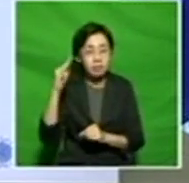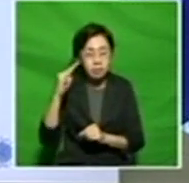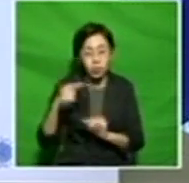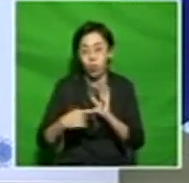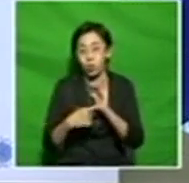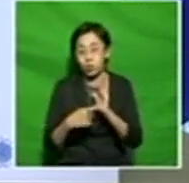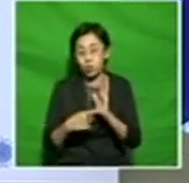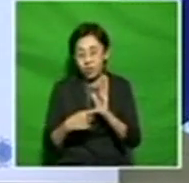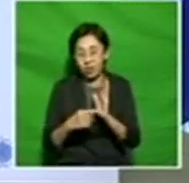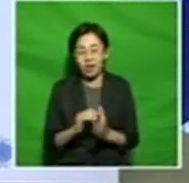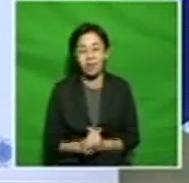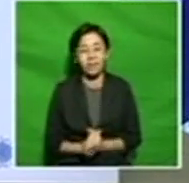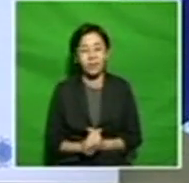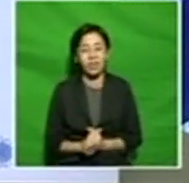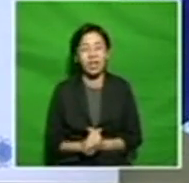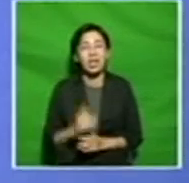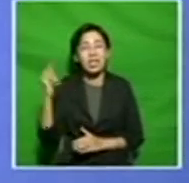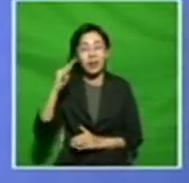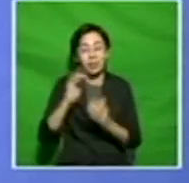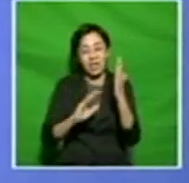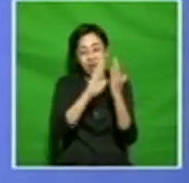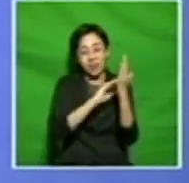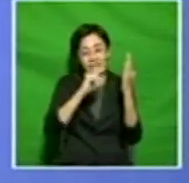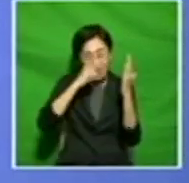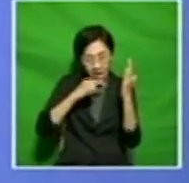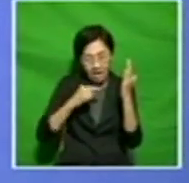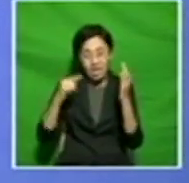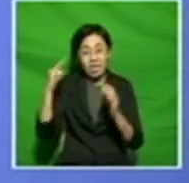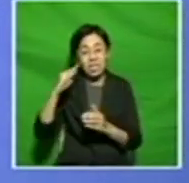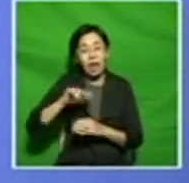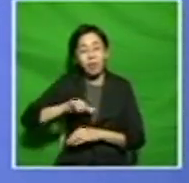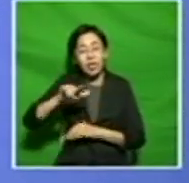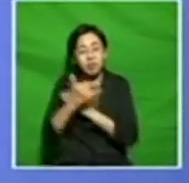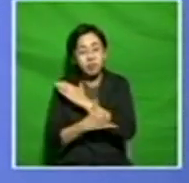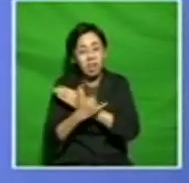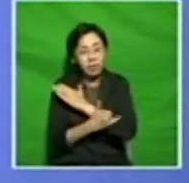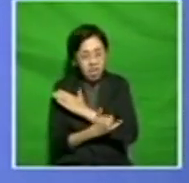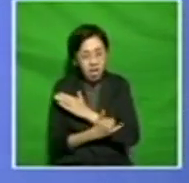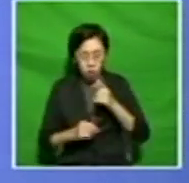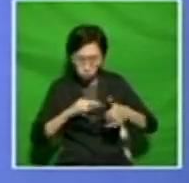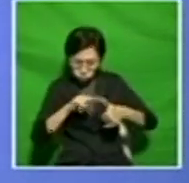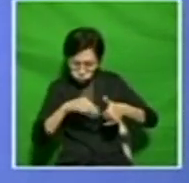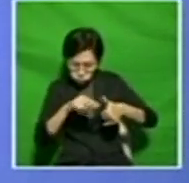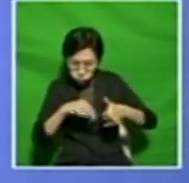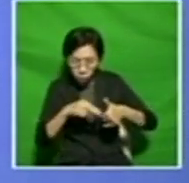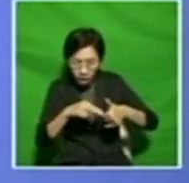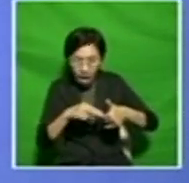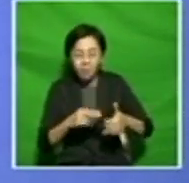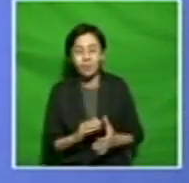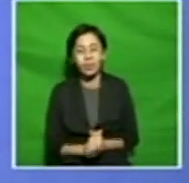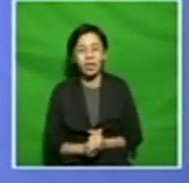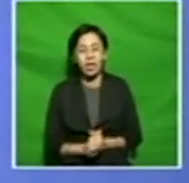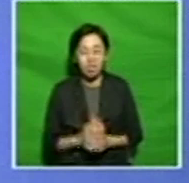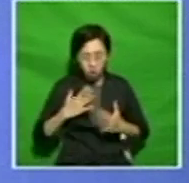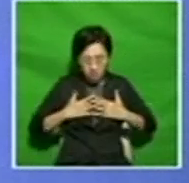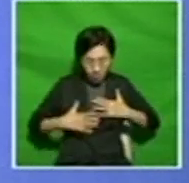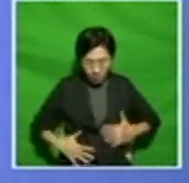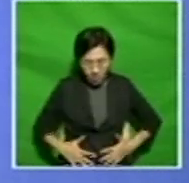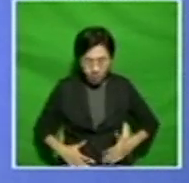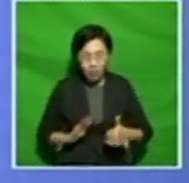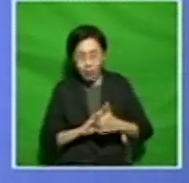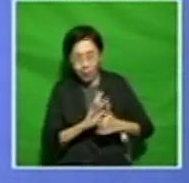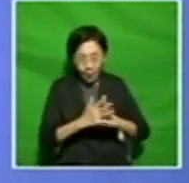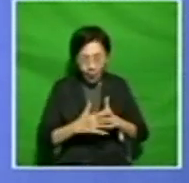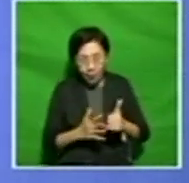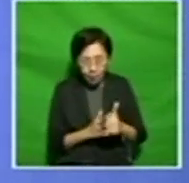ป็นสนามบินภายในหรือภายนอกปกติต้องตรวจผู้โดยสารต้องมีการจับรูปตามตัวอา